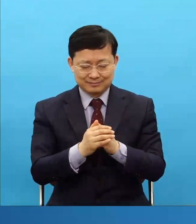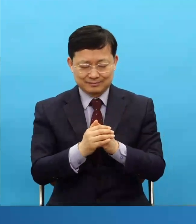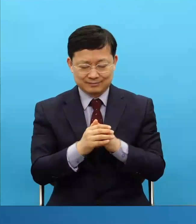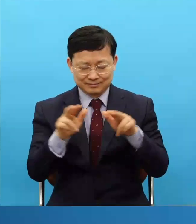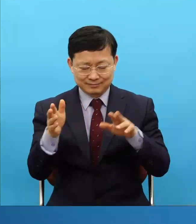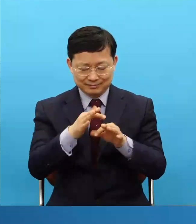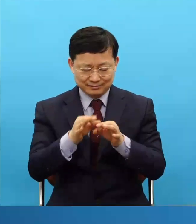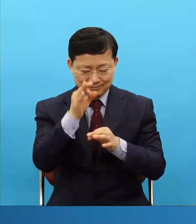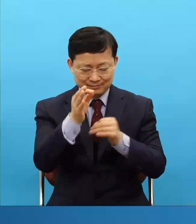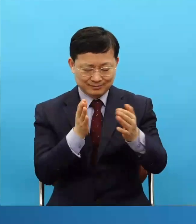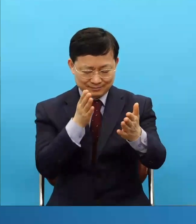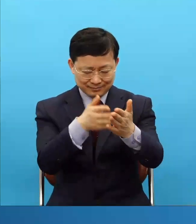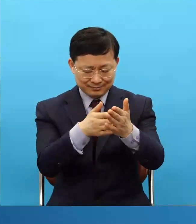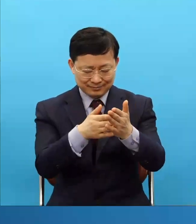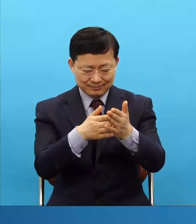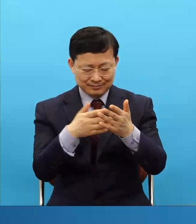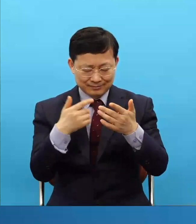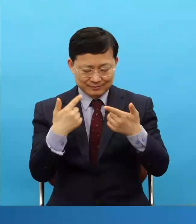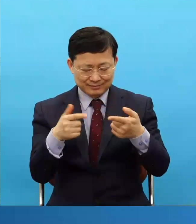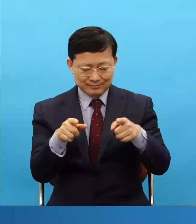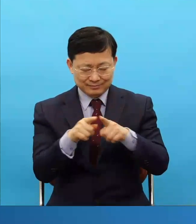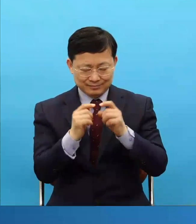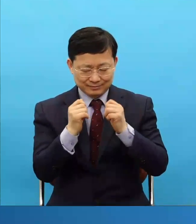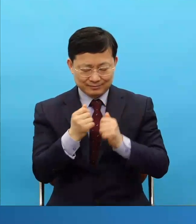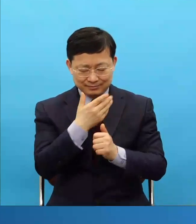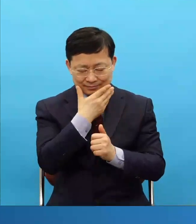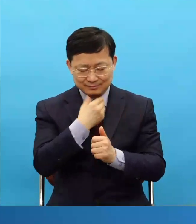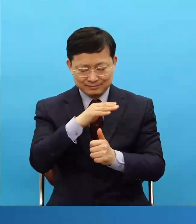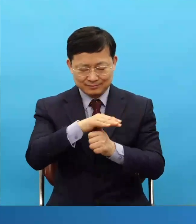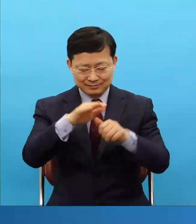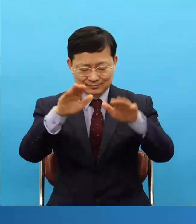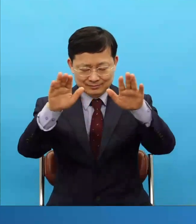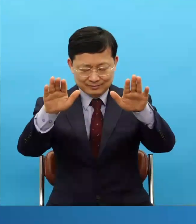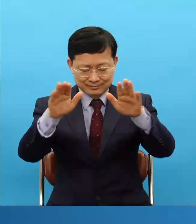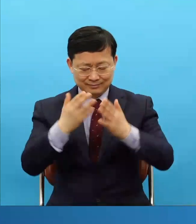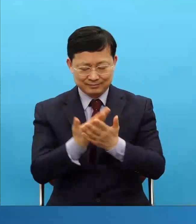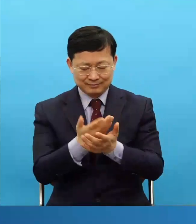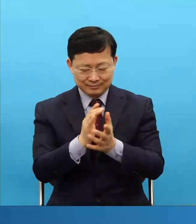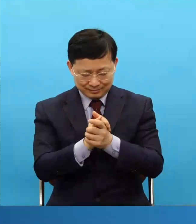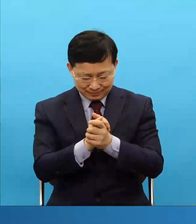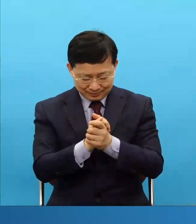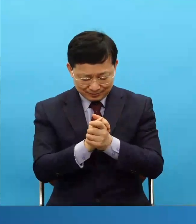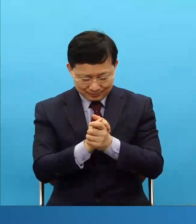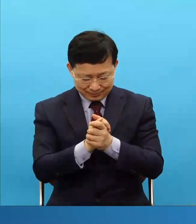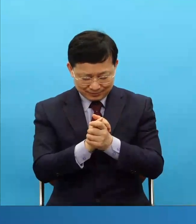world, 지금부터 be 영원까지 both now 항상 함께 and always 계실지어다. forever. 아멘.